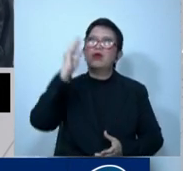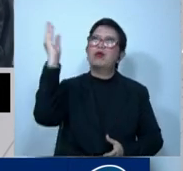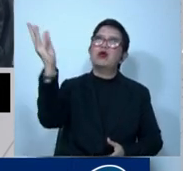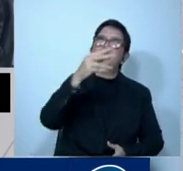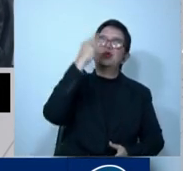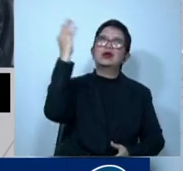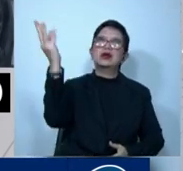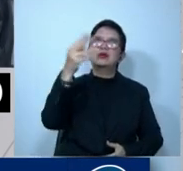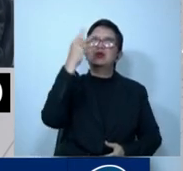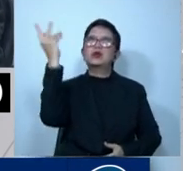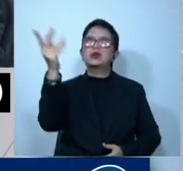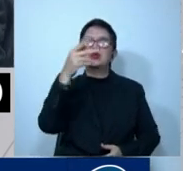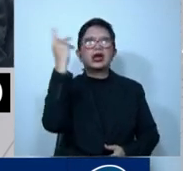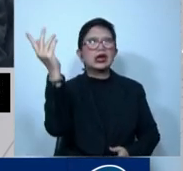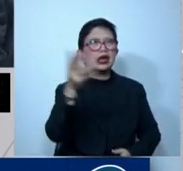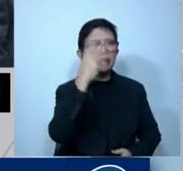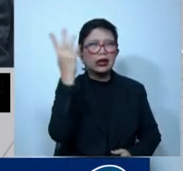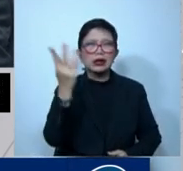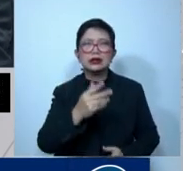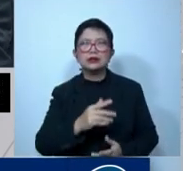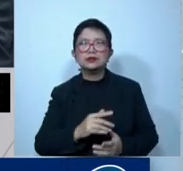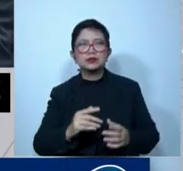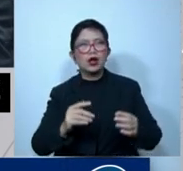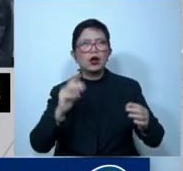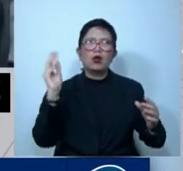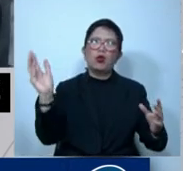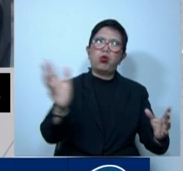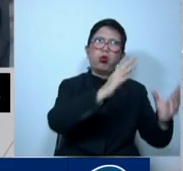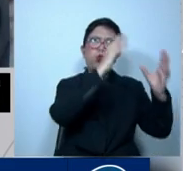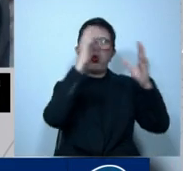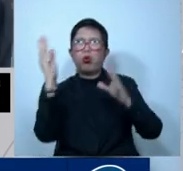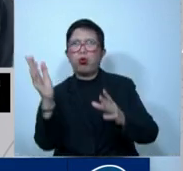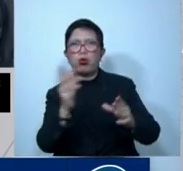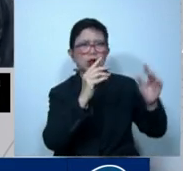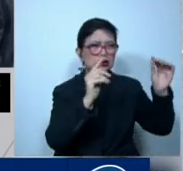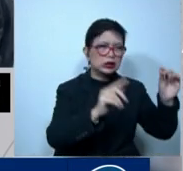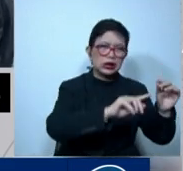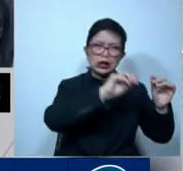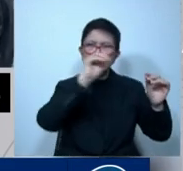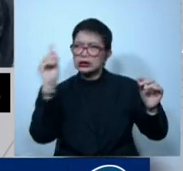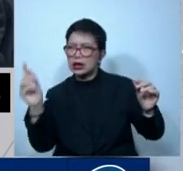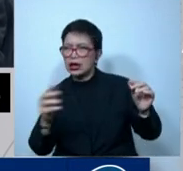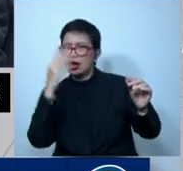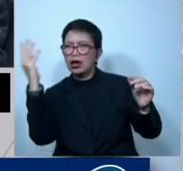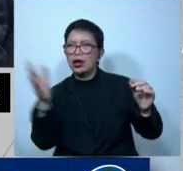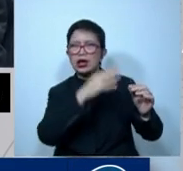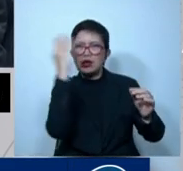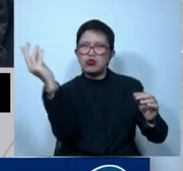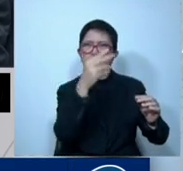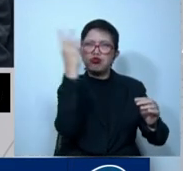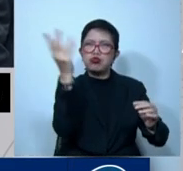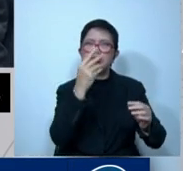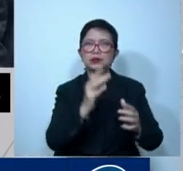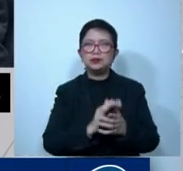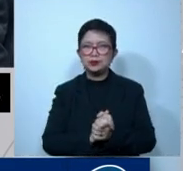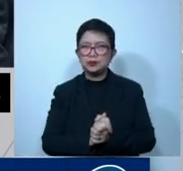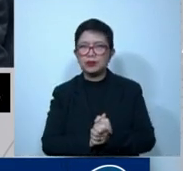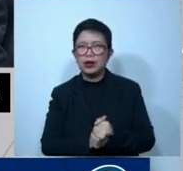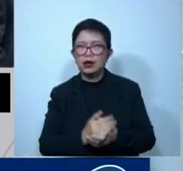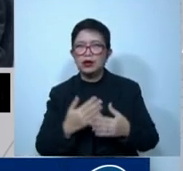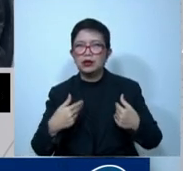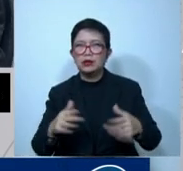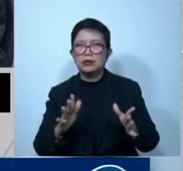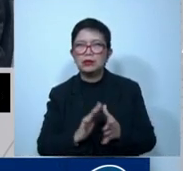angin tak ada ktp-nya angin itu bergerak dari sana sini ketika polutan yang muncul dari pembangkit